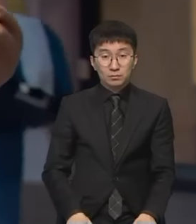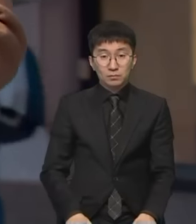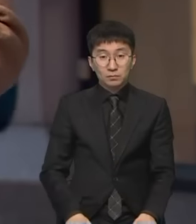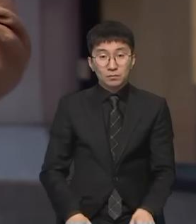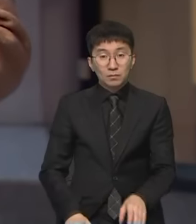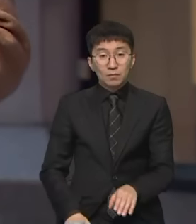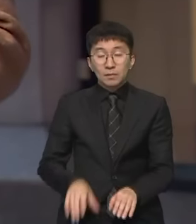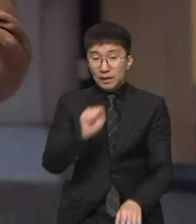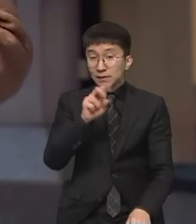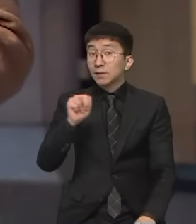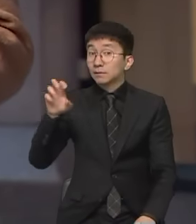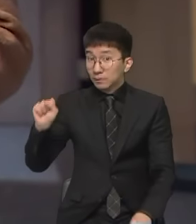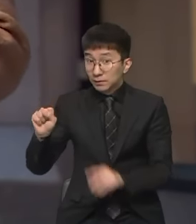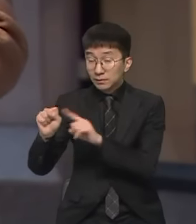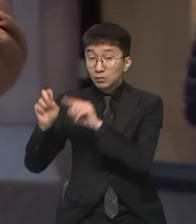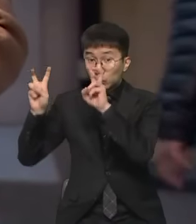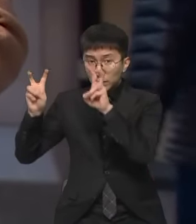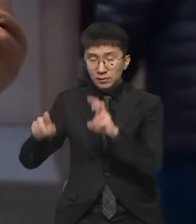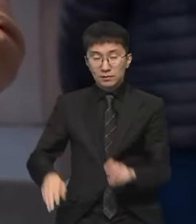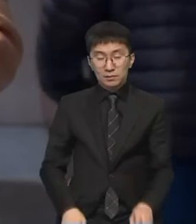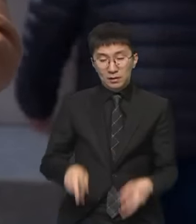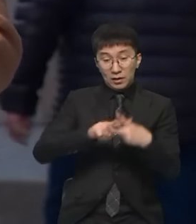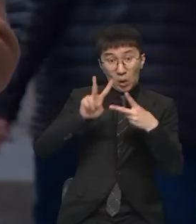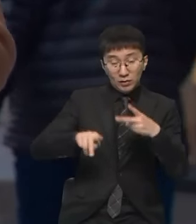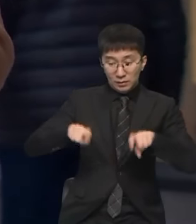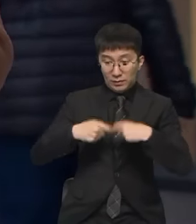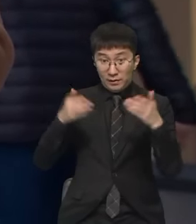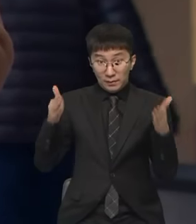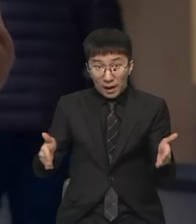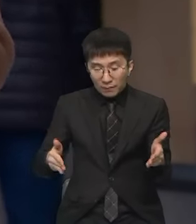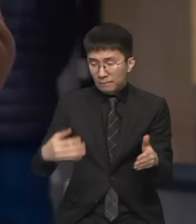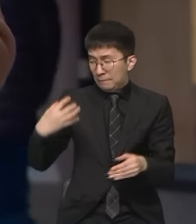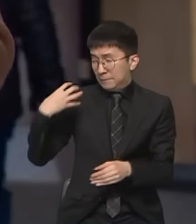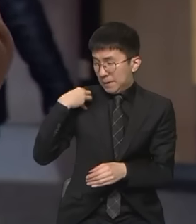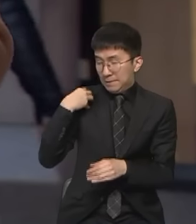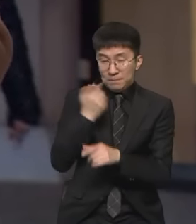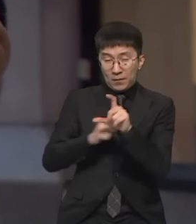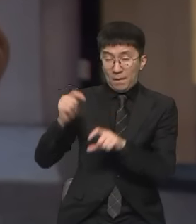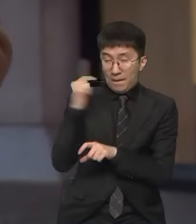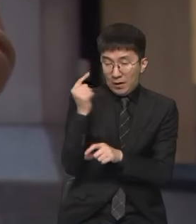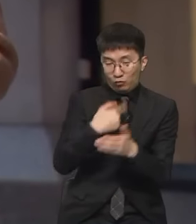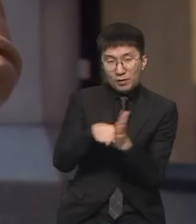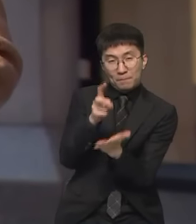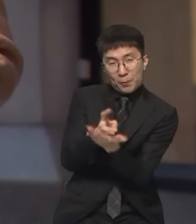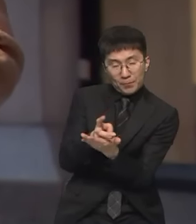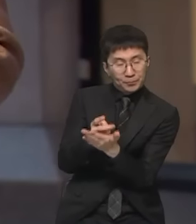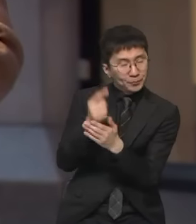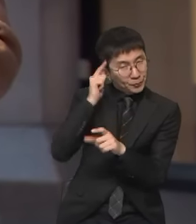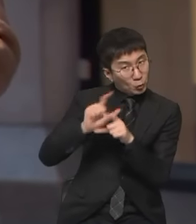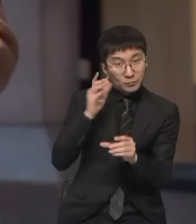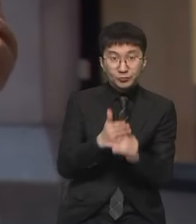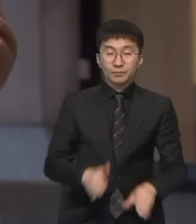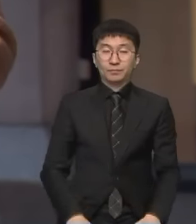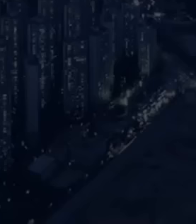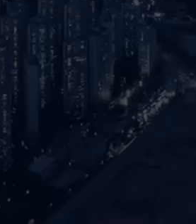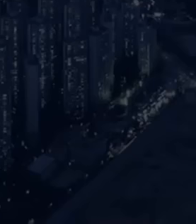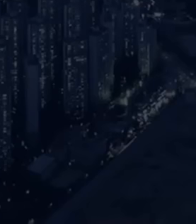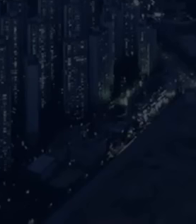기업들의 민형사상 책임을 강화하는 법안을 마련하고 있습니다. 워싱턴에서 SBS 김용태입니다.